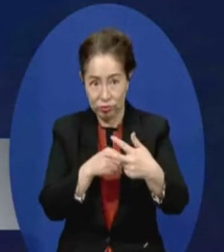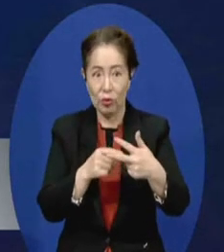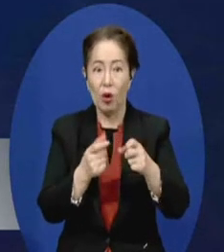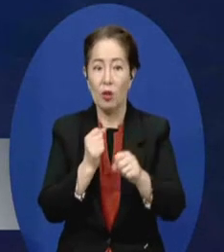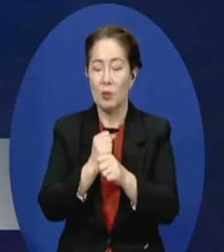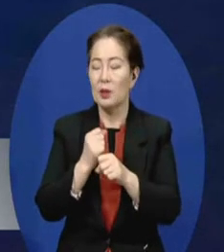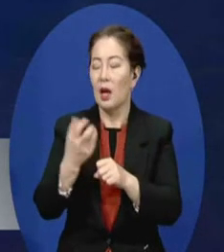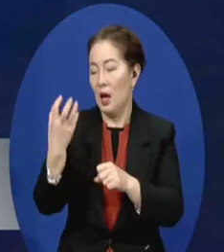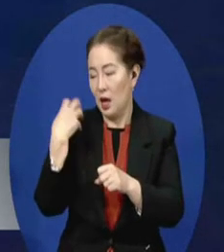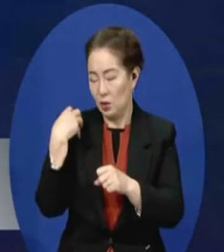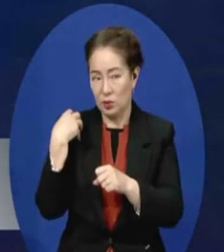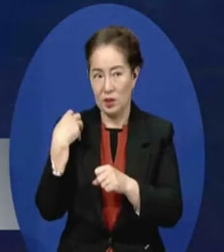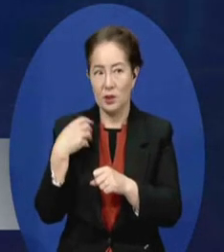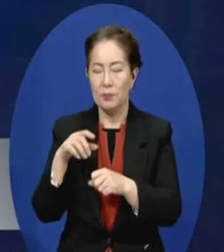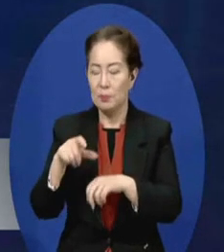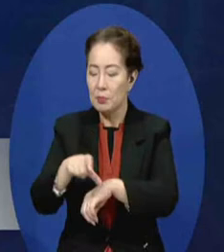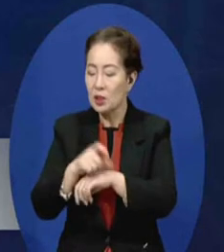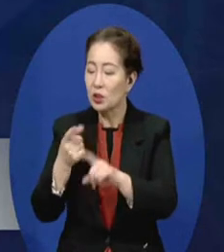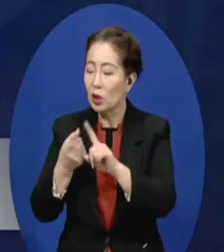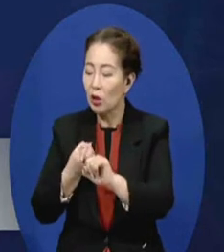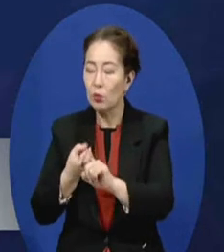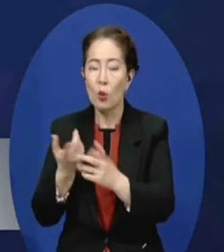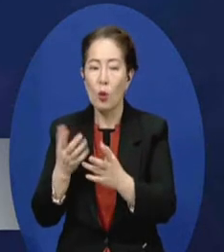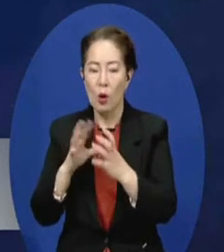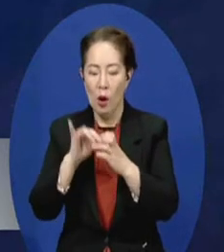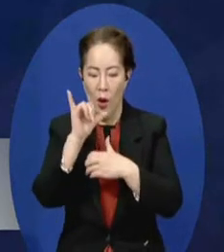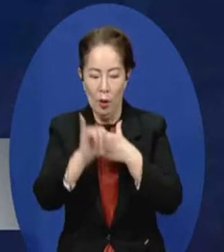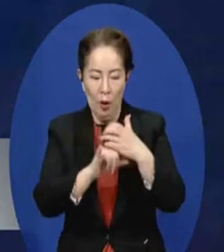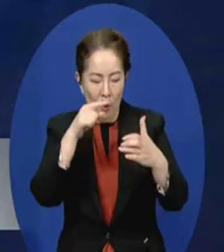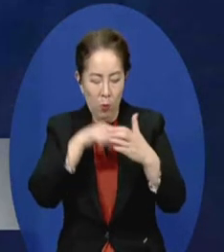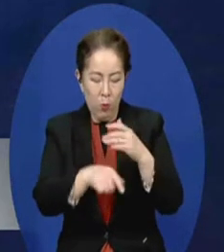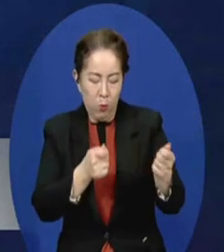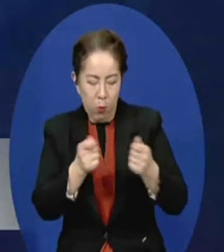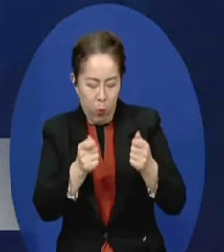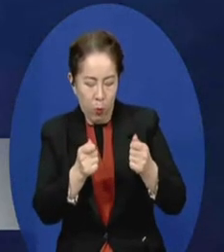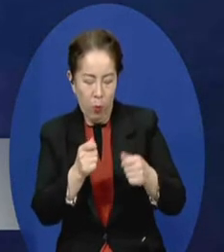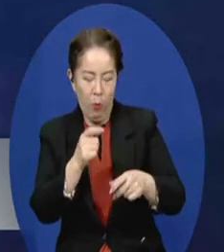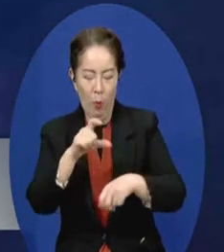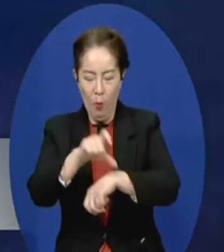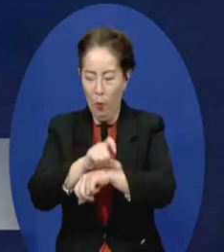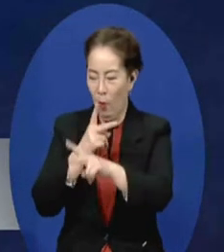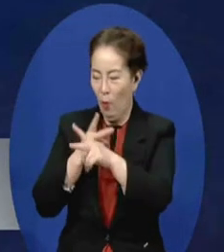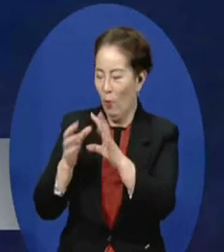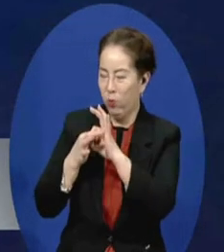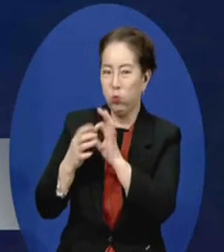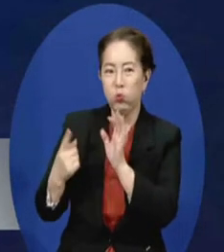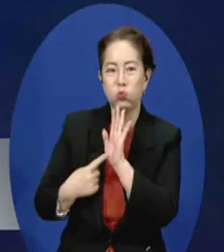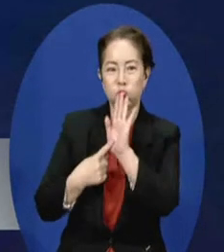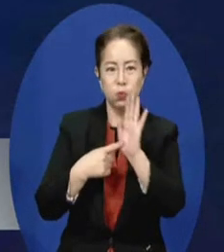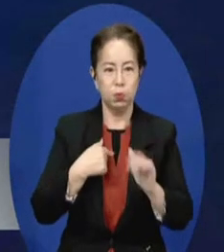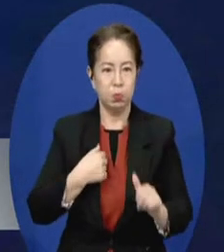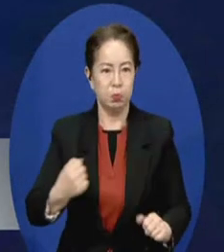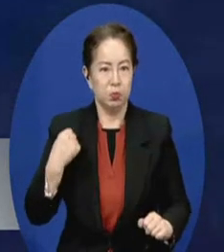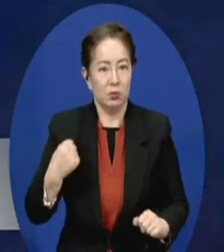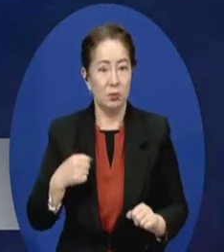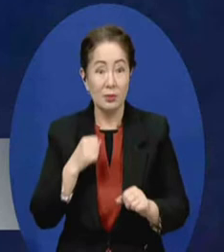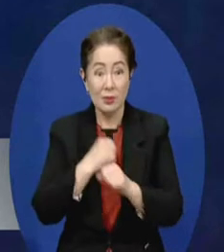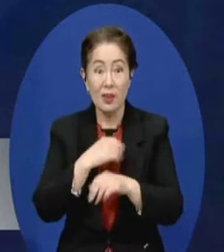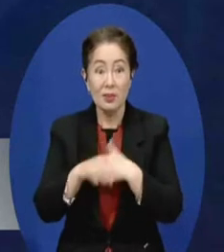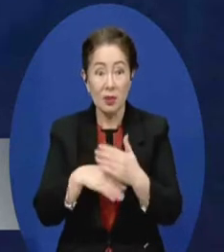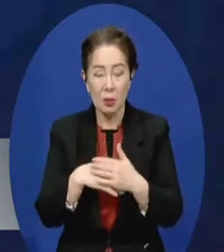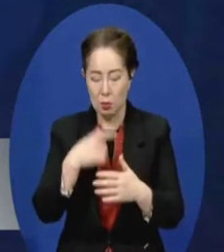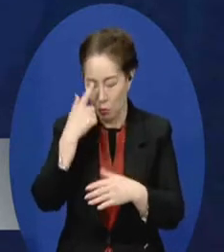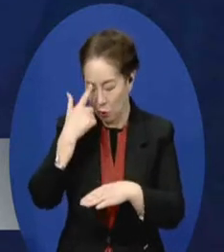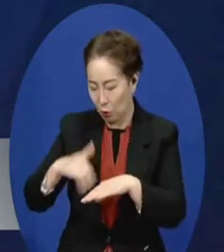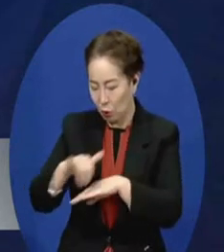байна. Өөрөөр хэлбэл мэрэгжлийн холбоод олон улсад зохицуулалтын эрх бүхий мэрэгжлийн холбоо гэсэн нэртэйгээр үйл ажиллагаа явуулдаг.